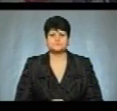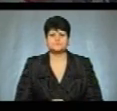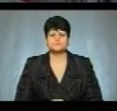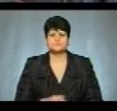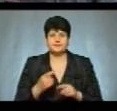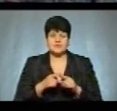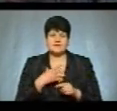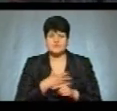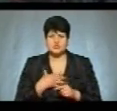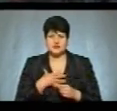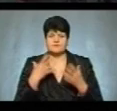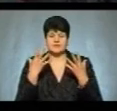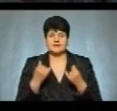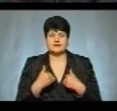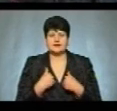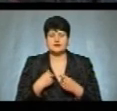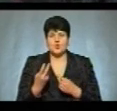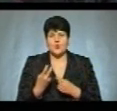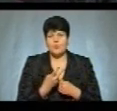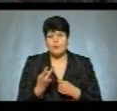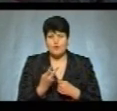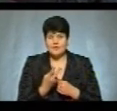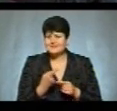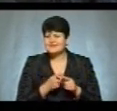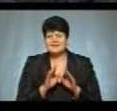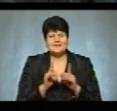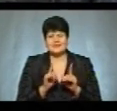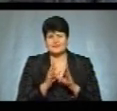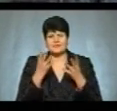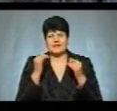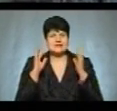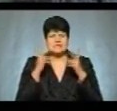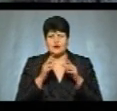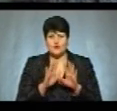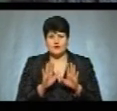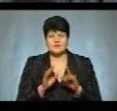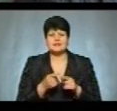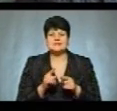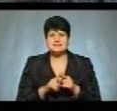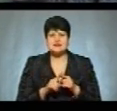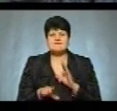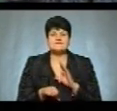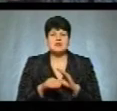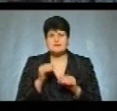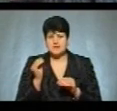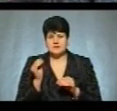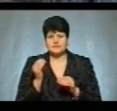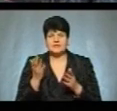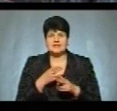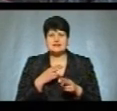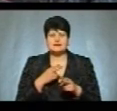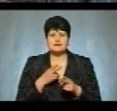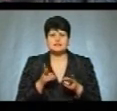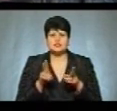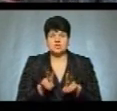Це важливий день для нас обох. Це не тільки день закоханих, це перш за все вибір, який залишається за